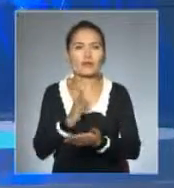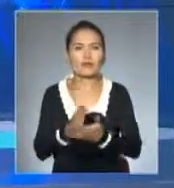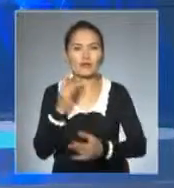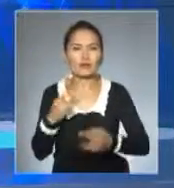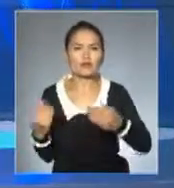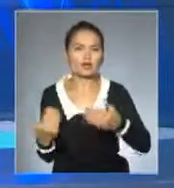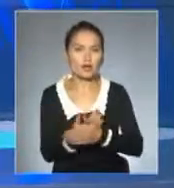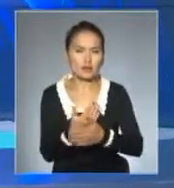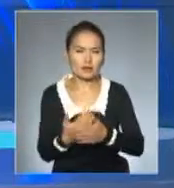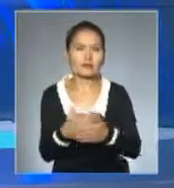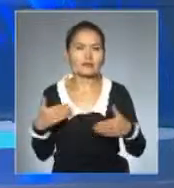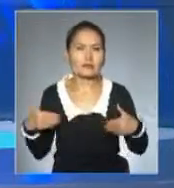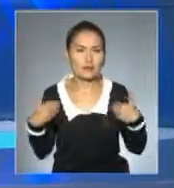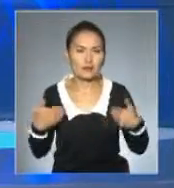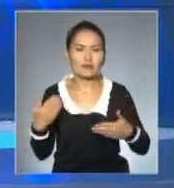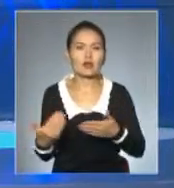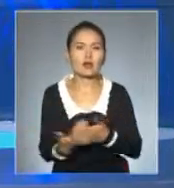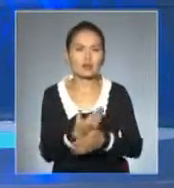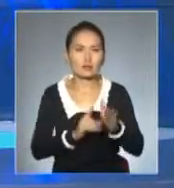Елорда аудармашы Самал Жантемір.